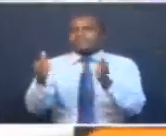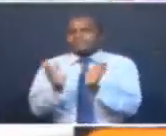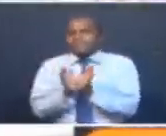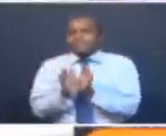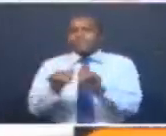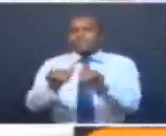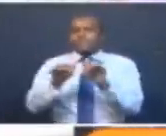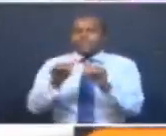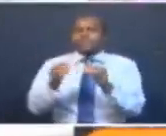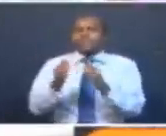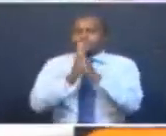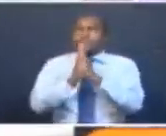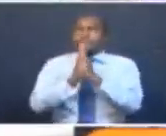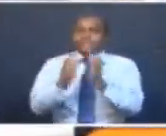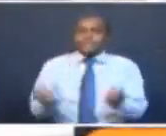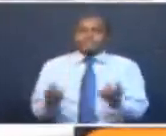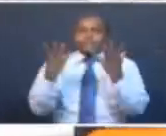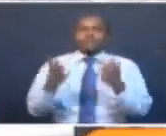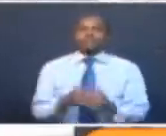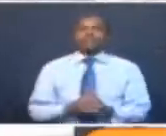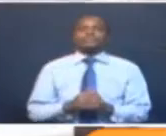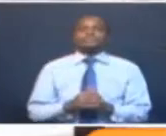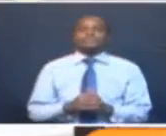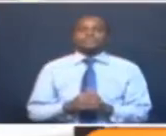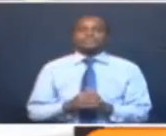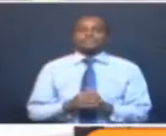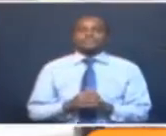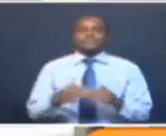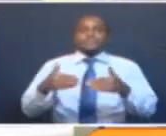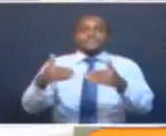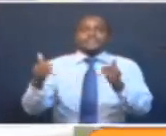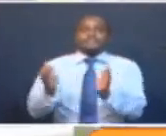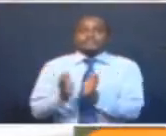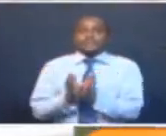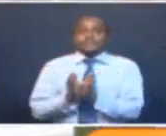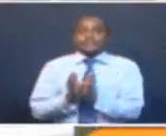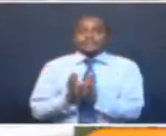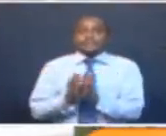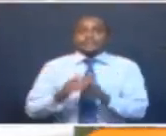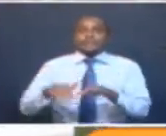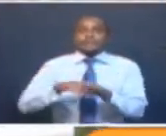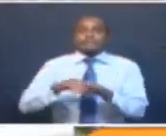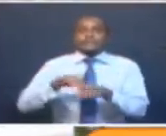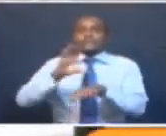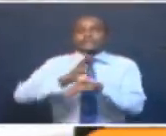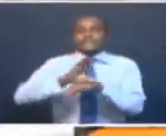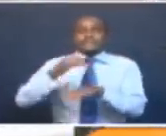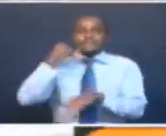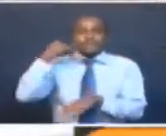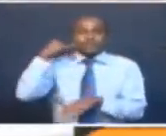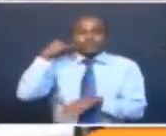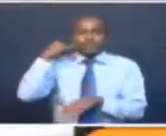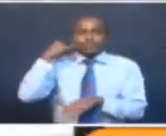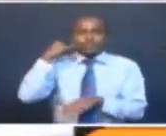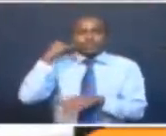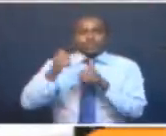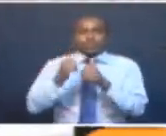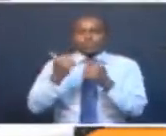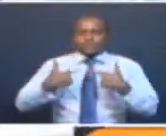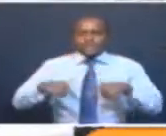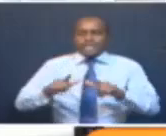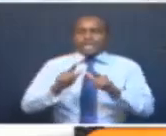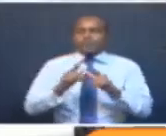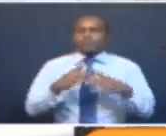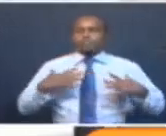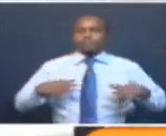kusubiri miujiza. Kulingana na wao, familia hiyo ni wanachama wa kanisa moja mjini Nakuru, lisilowaruhusu